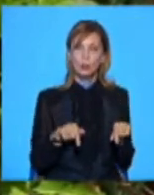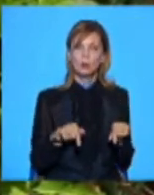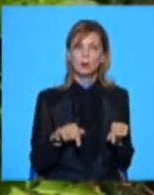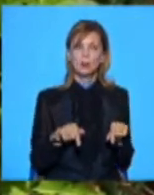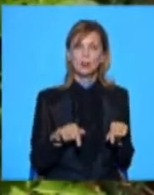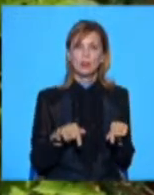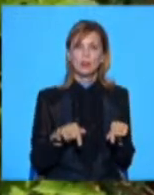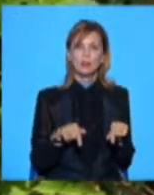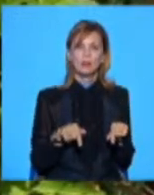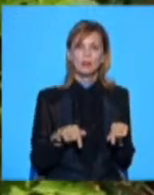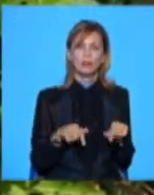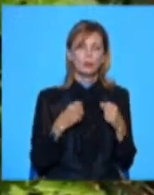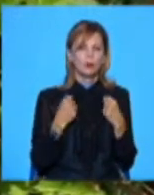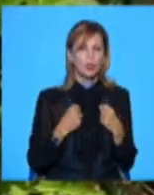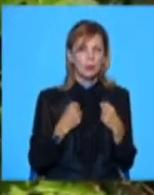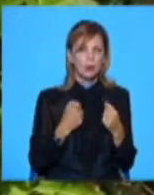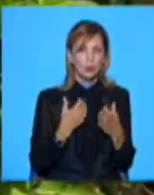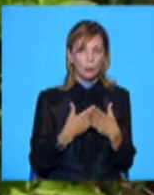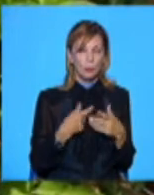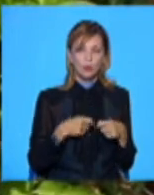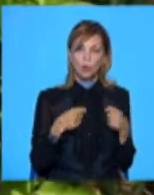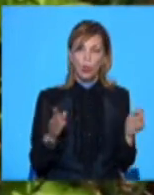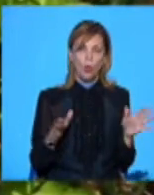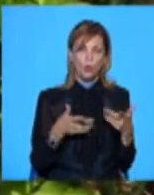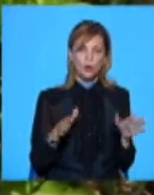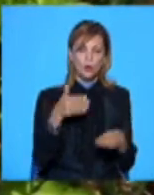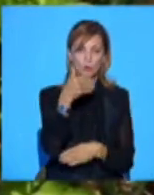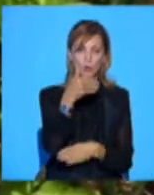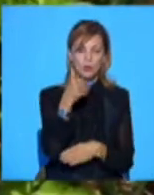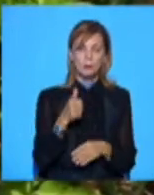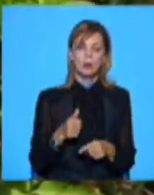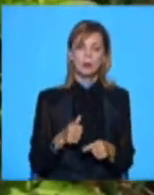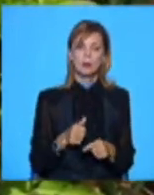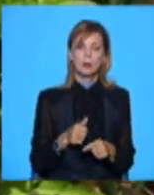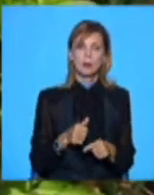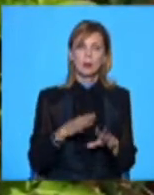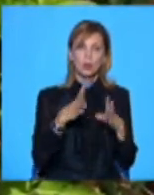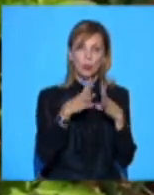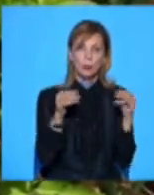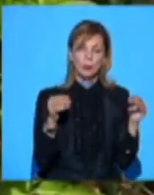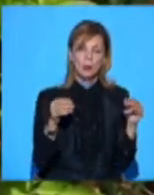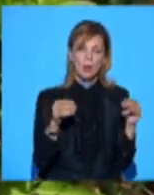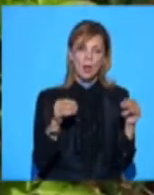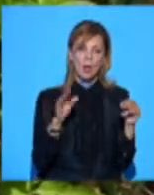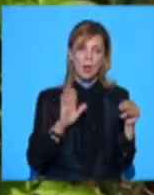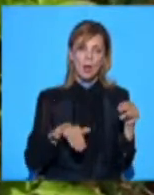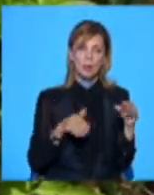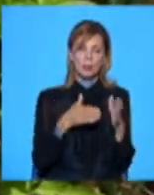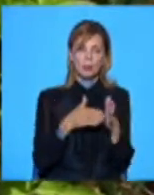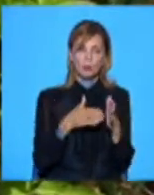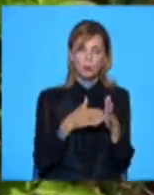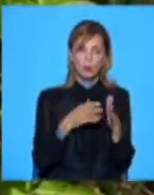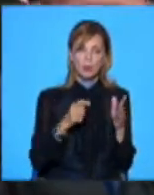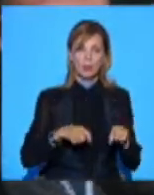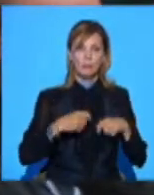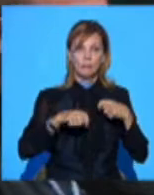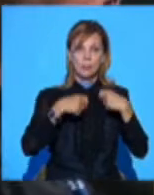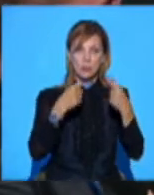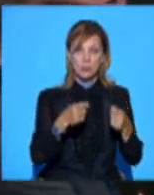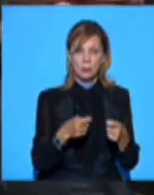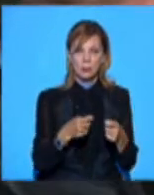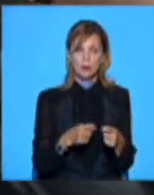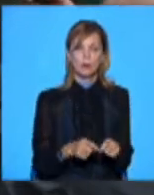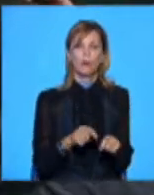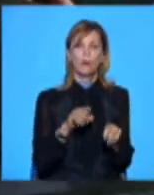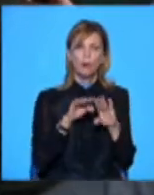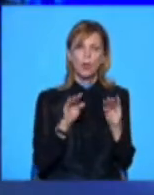context extrem de dificil pentru toate societățile democratice, România are nevoie de investiții ca de